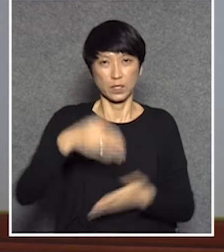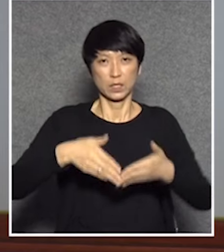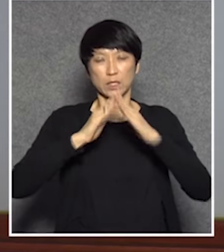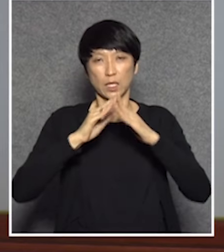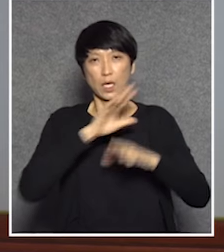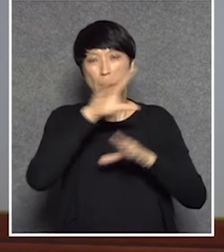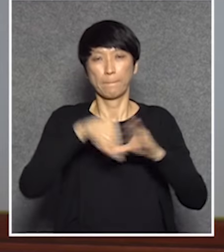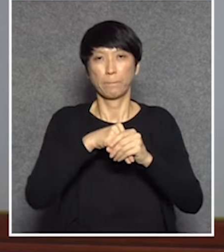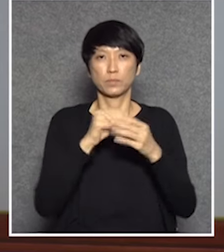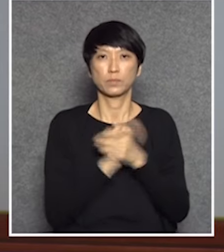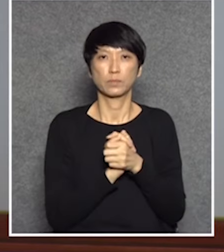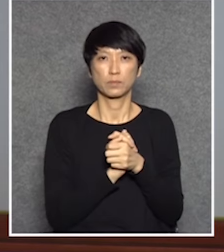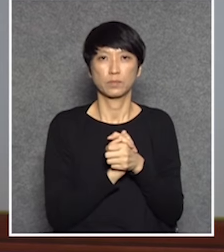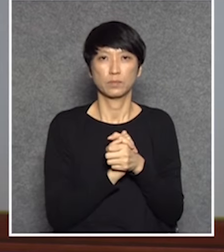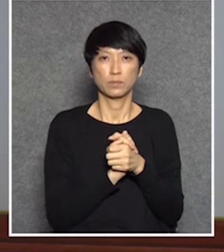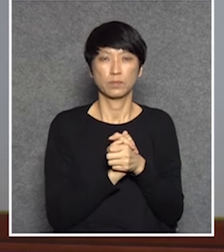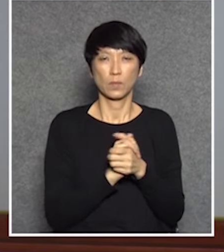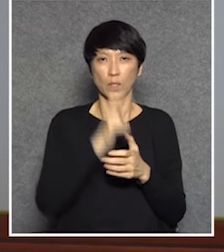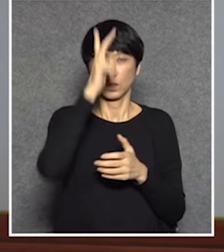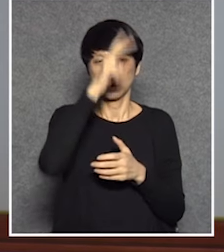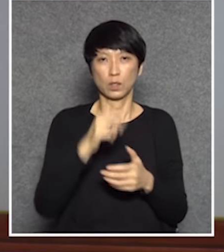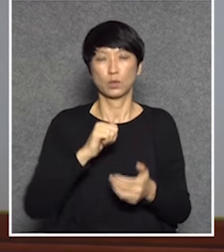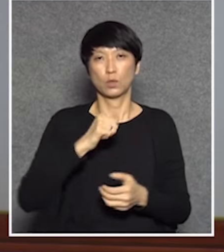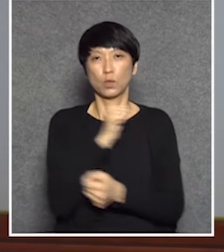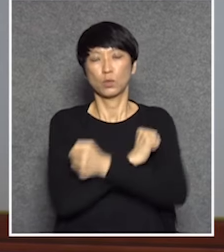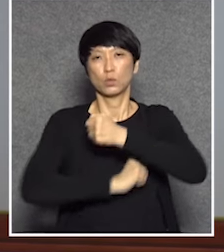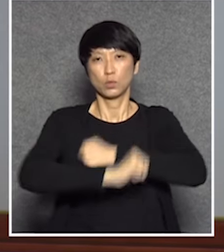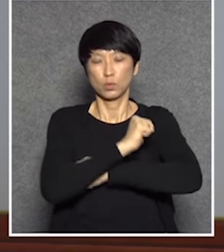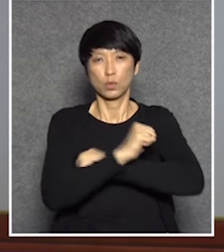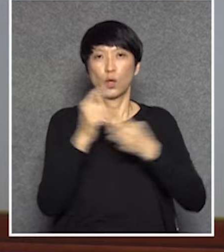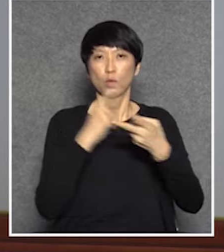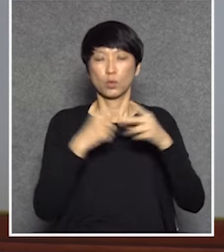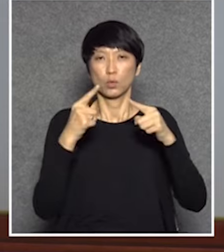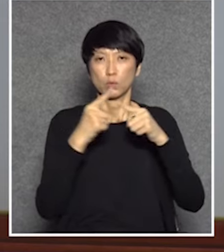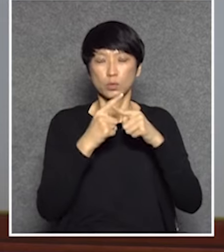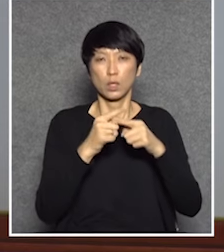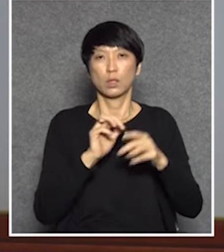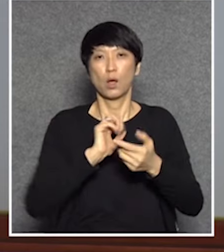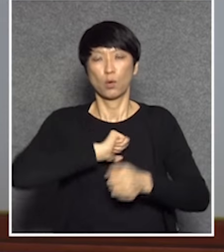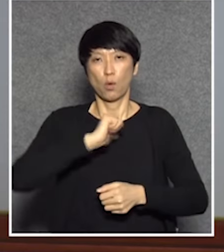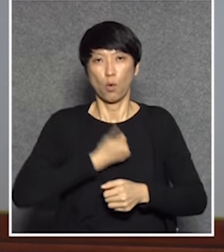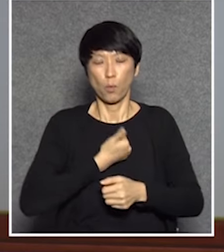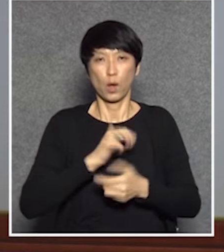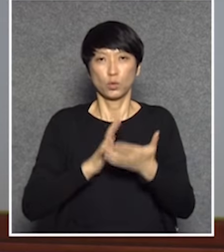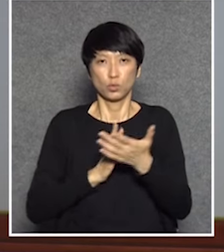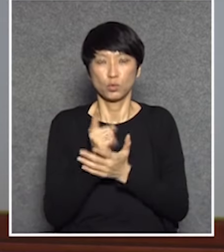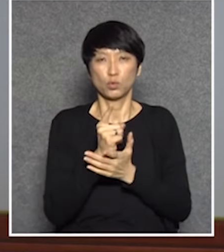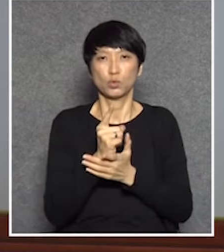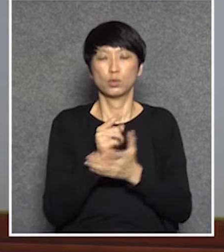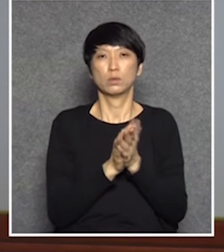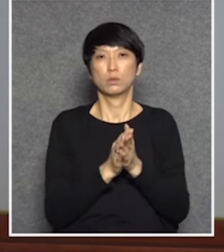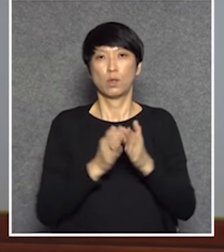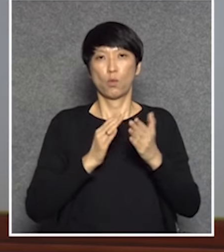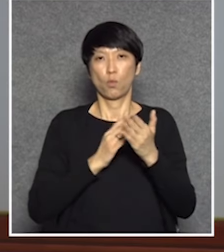括政府、僱主、僱員、社會服務服務界代表助理專責委員會，即係而家周永生嗰個